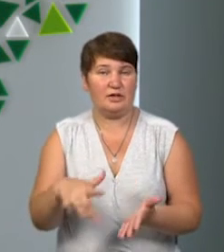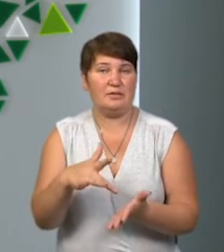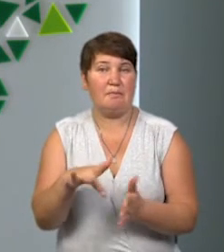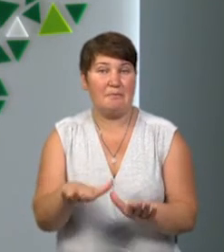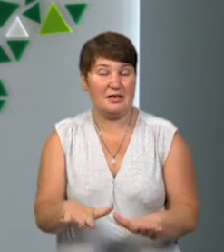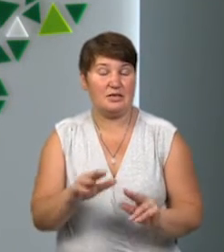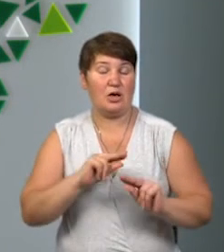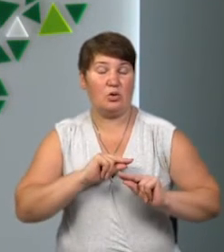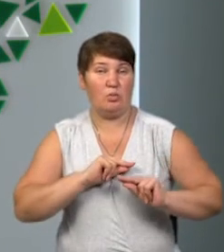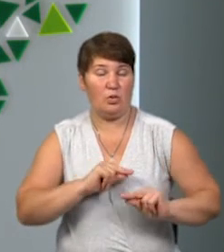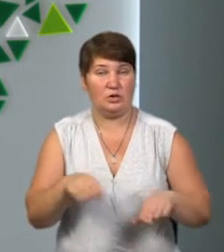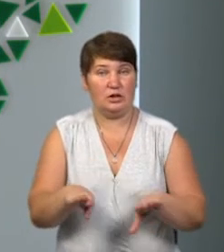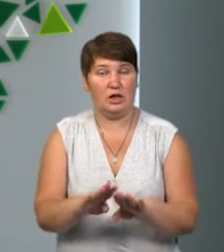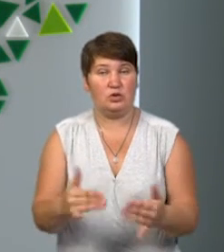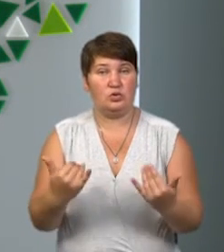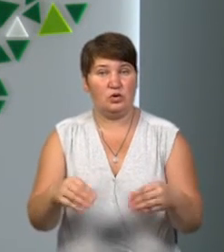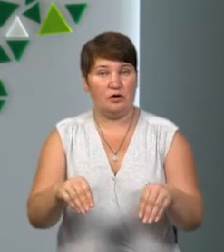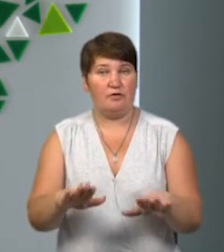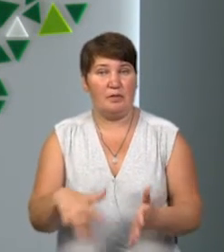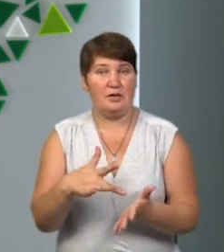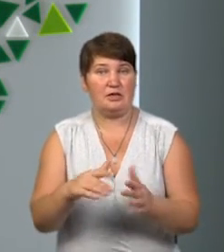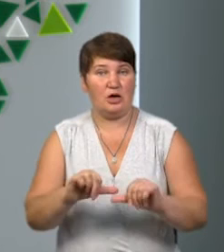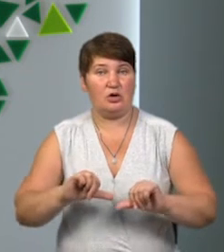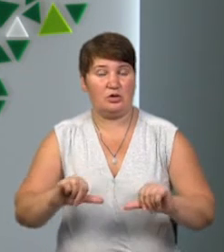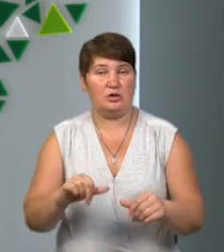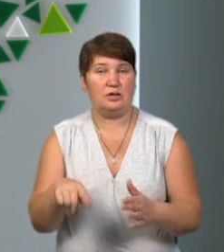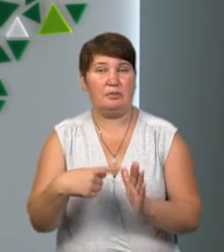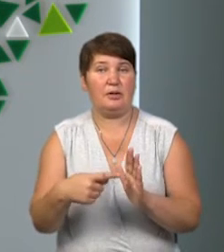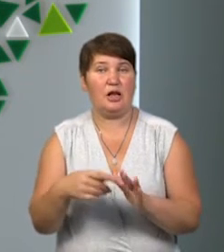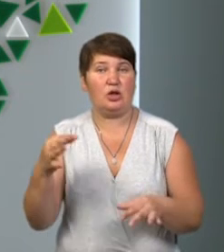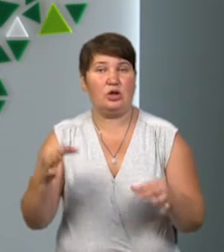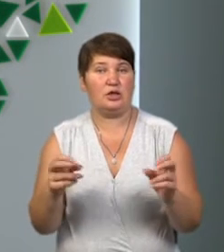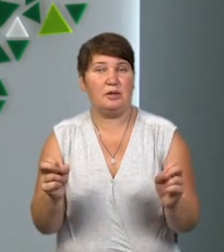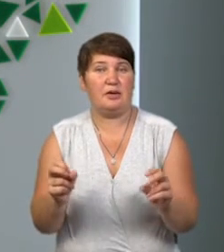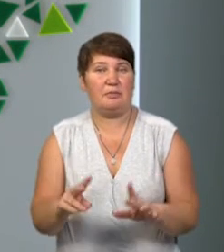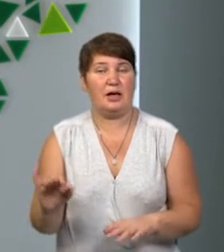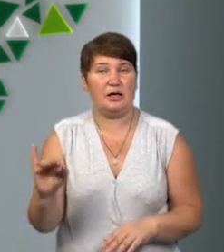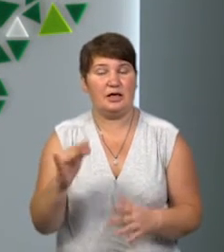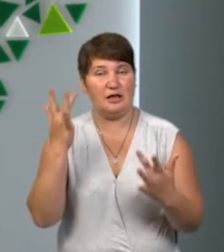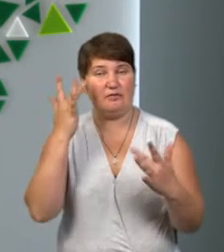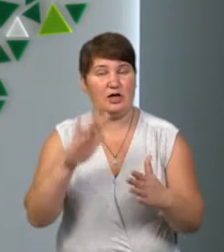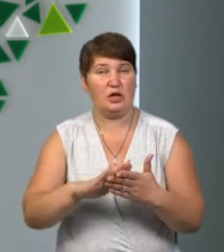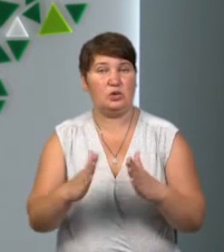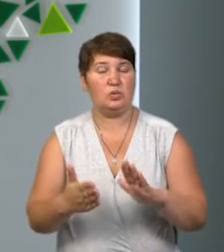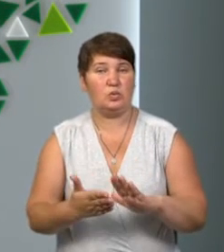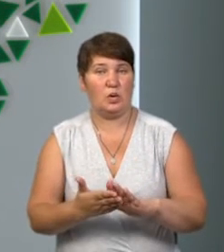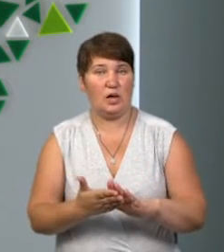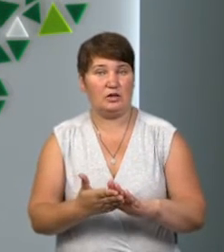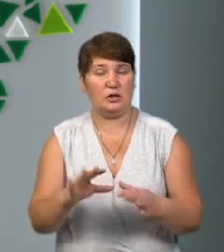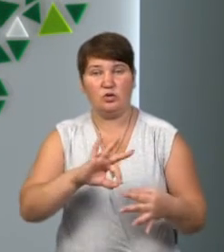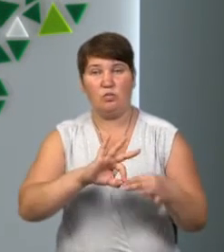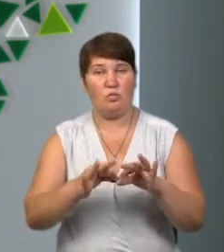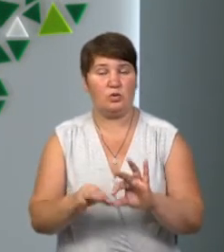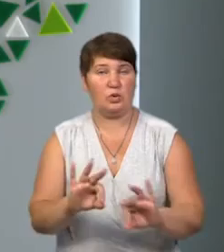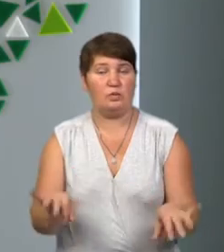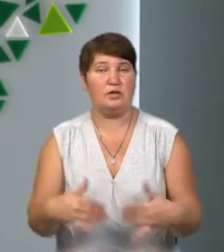роботи. Так сьогодні вирішила міська комісія із питань техногенно-екологічної безпеки та надзвичайних ситуацій. Із подробицями